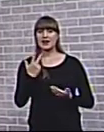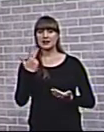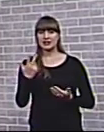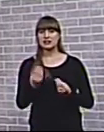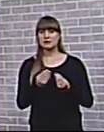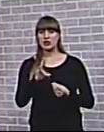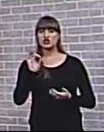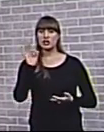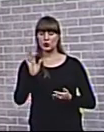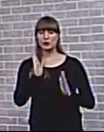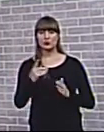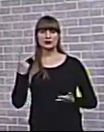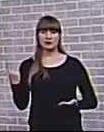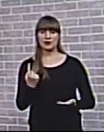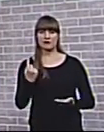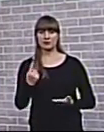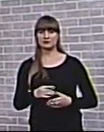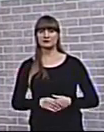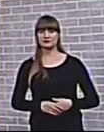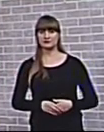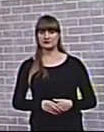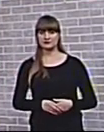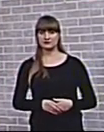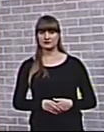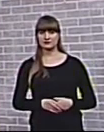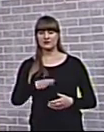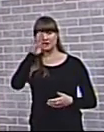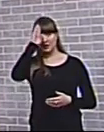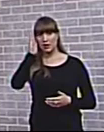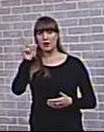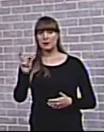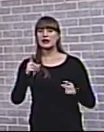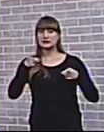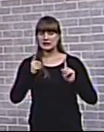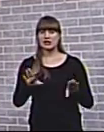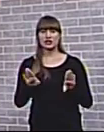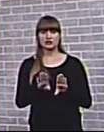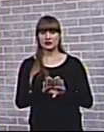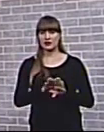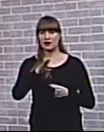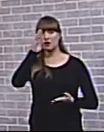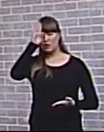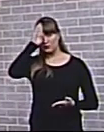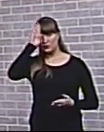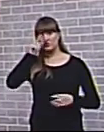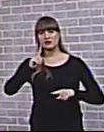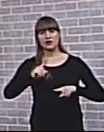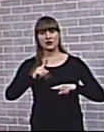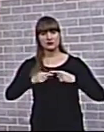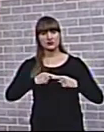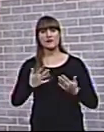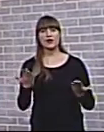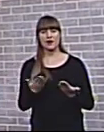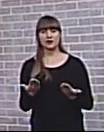на ноль, станет первым. Парень настоящий, парень таких мужицких кровей,